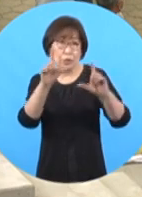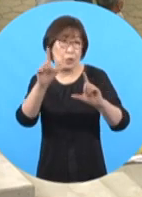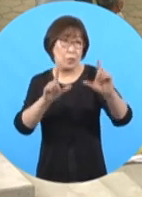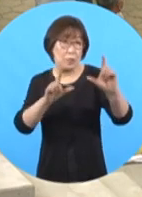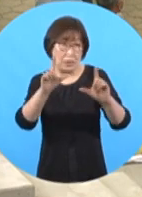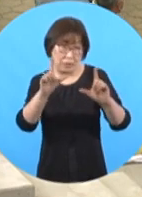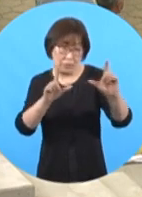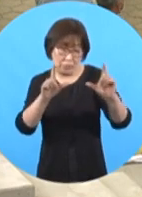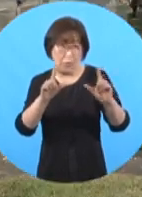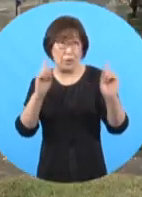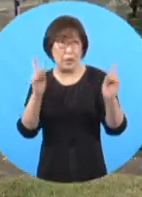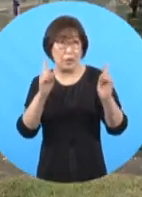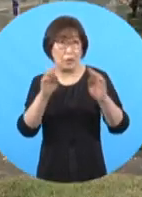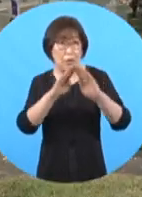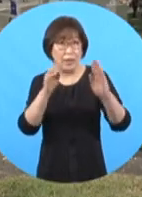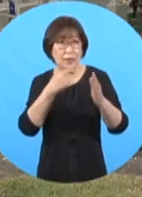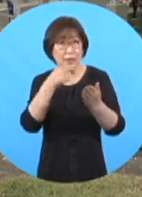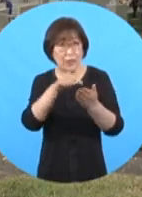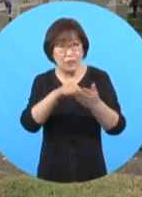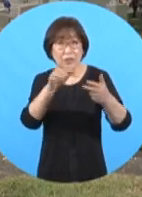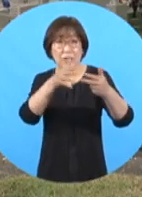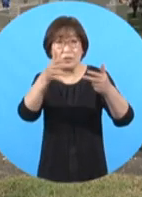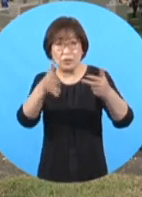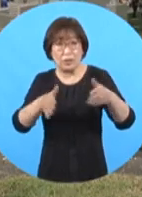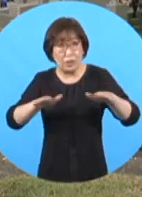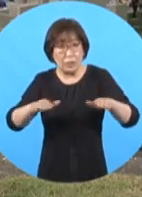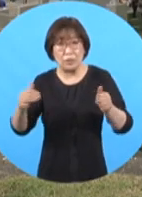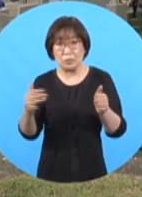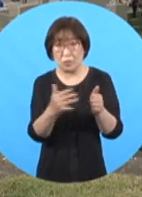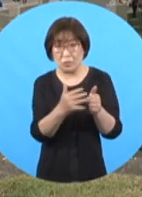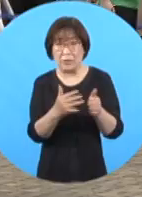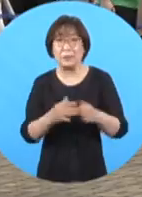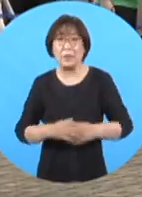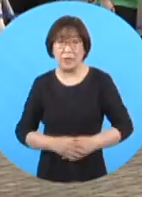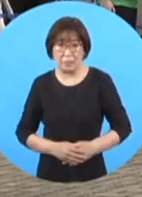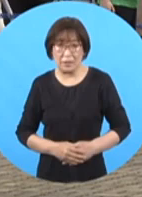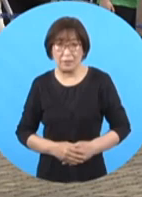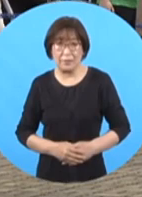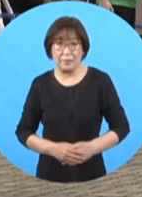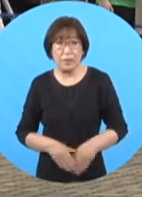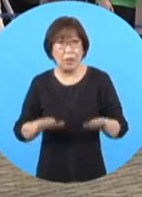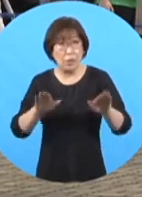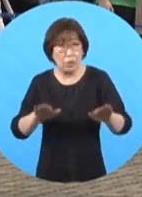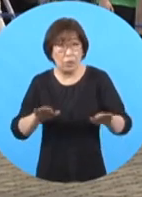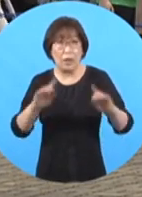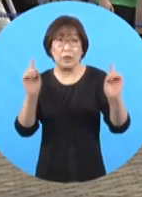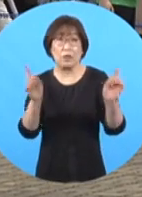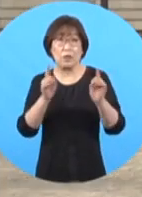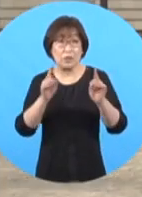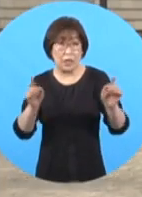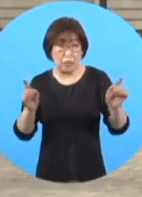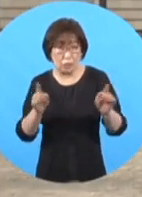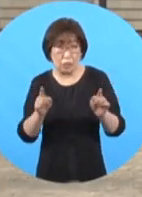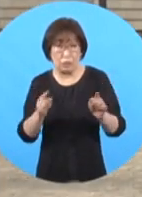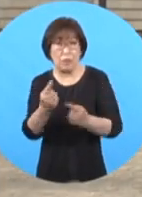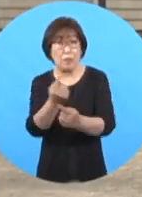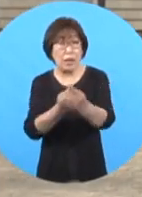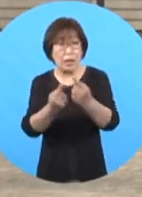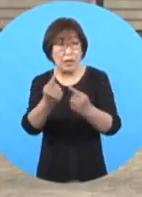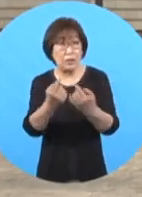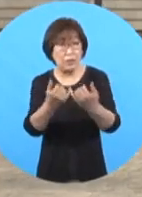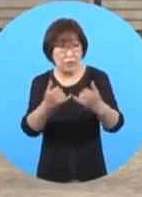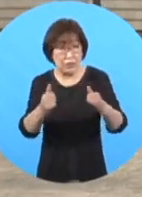やすい施設として今注目を集めています今回のコンサートでは来場者に